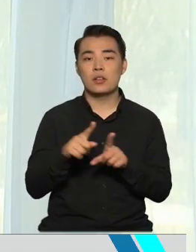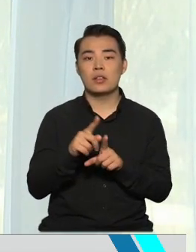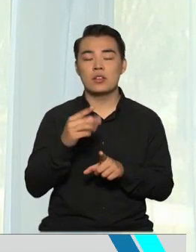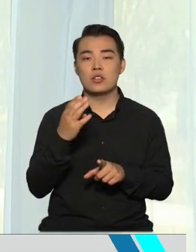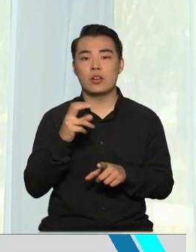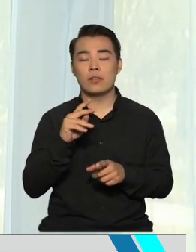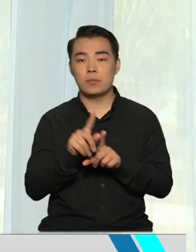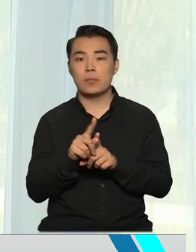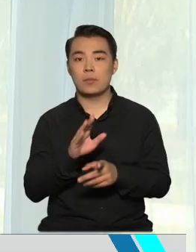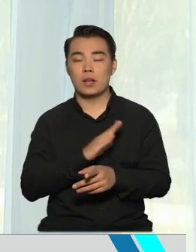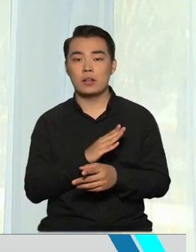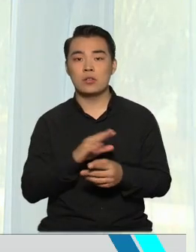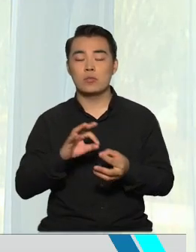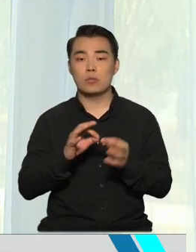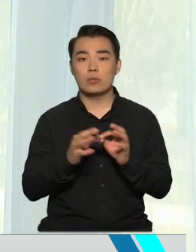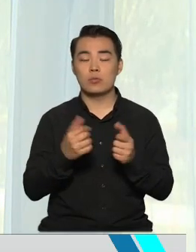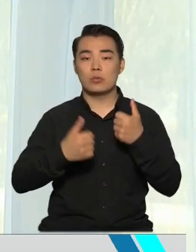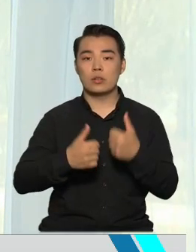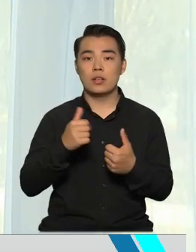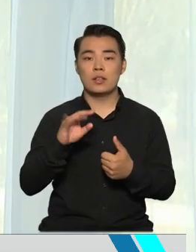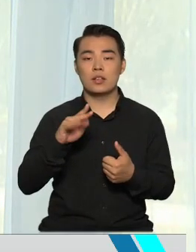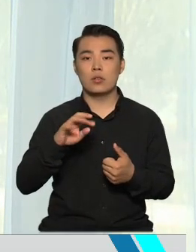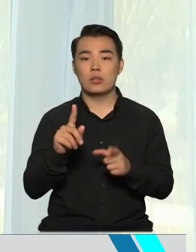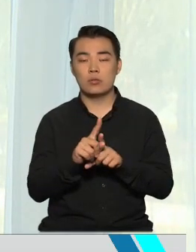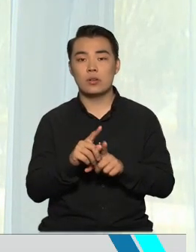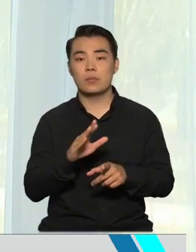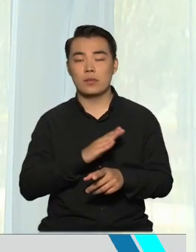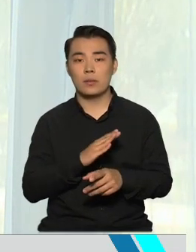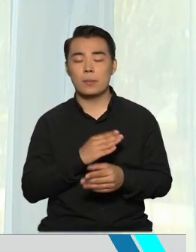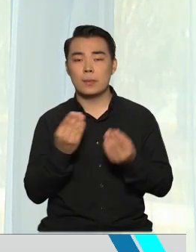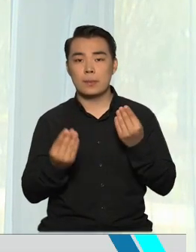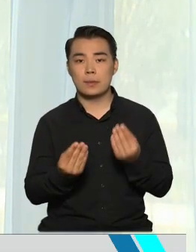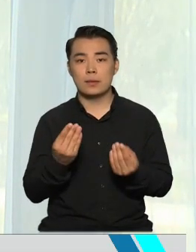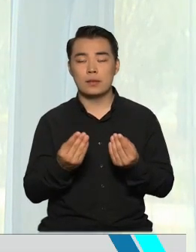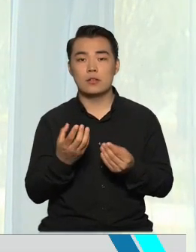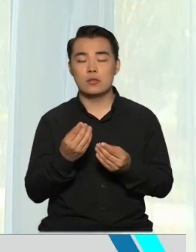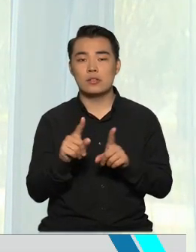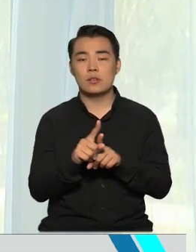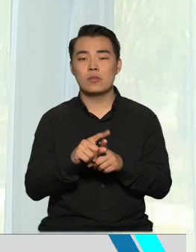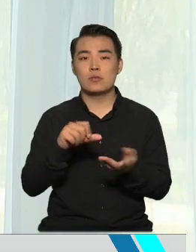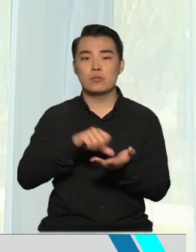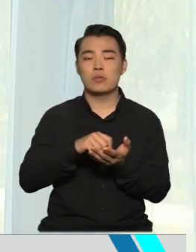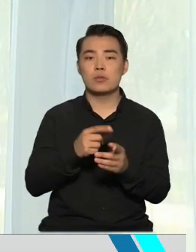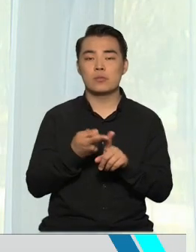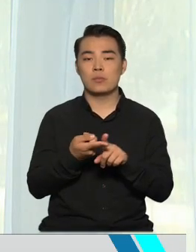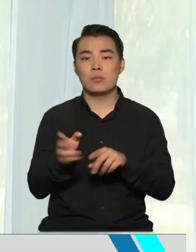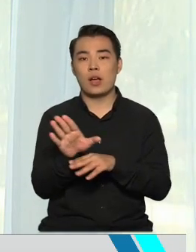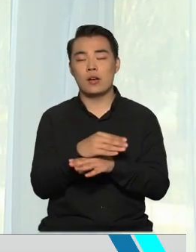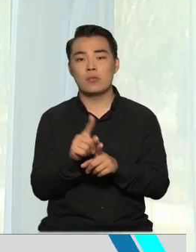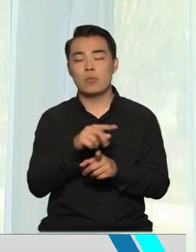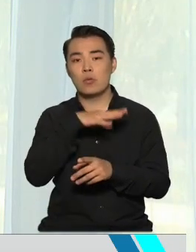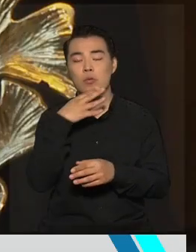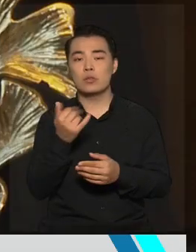выиграла турнир. Иго Святок, конечно же, поэтому, да, соперников очень много и